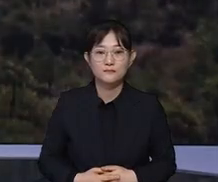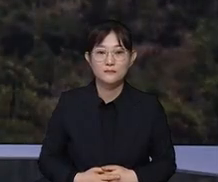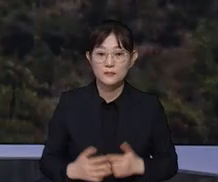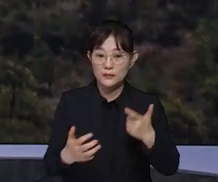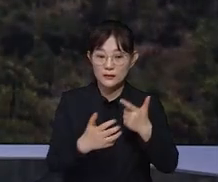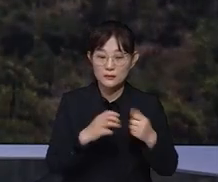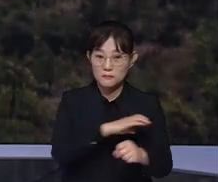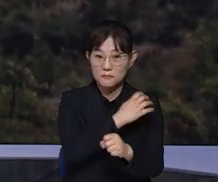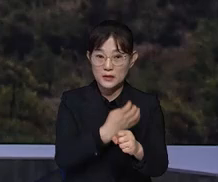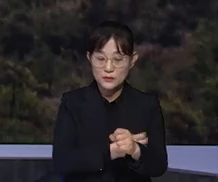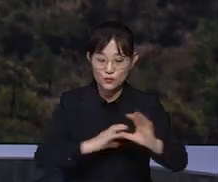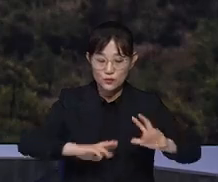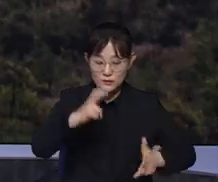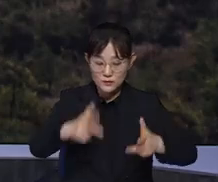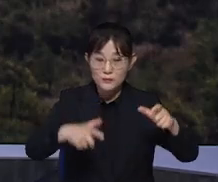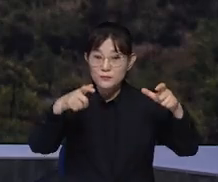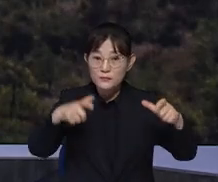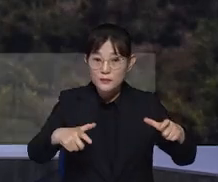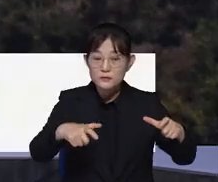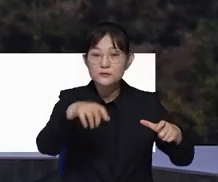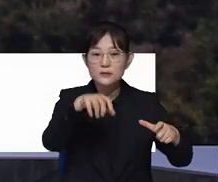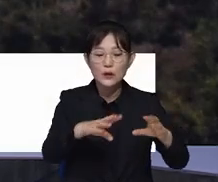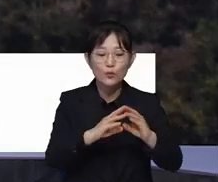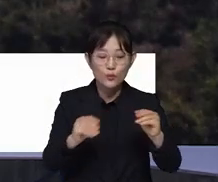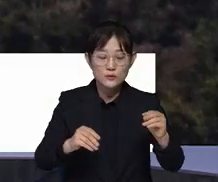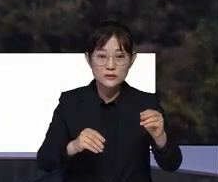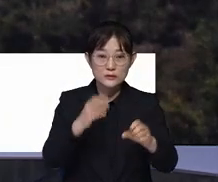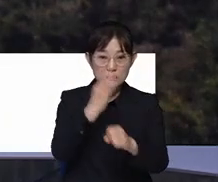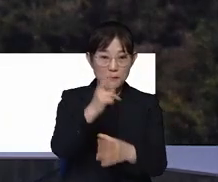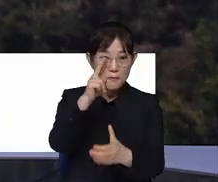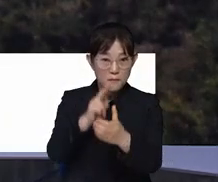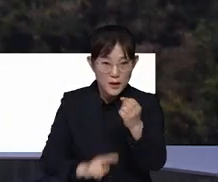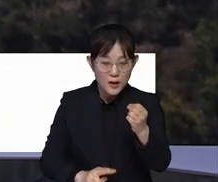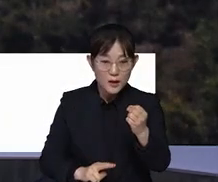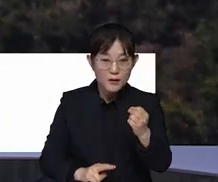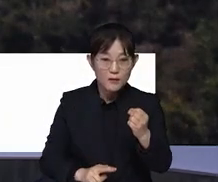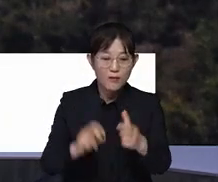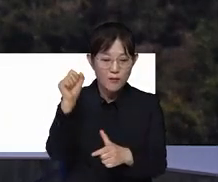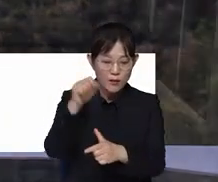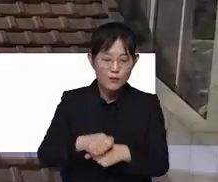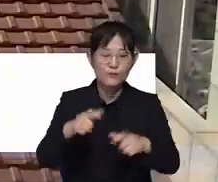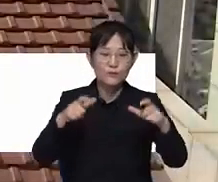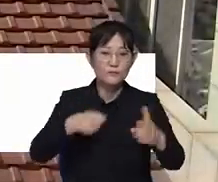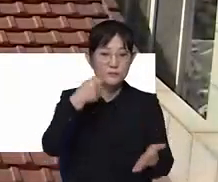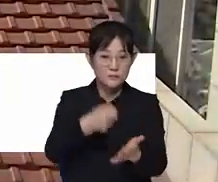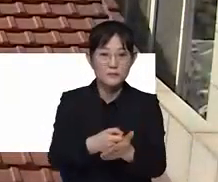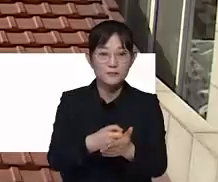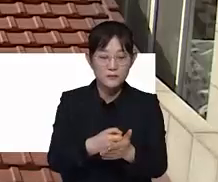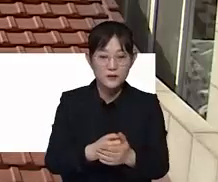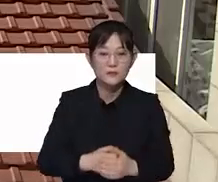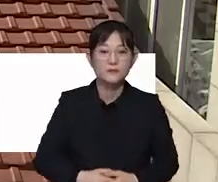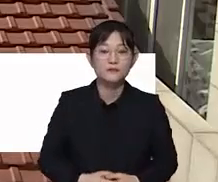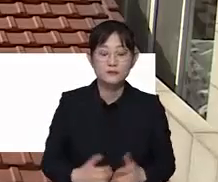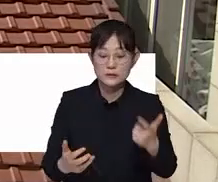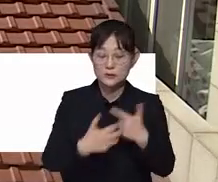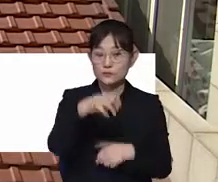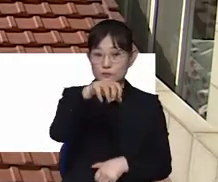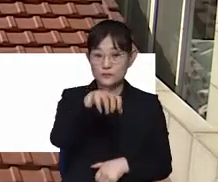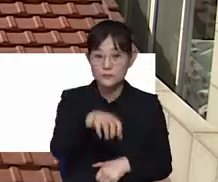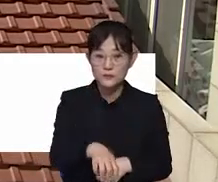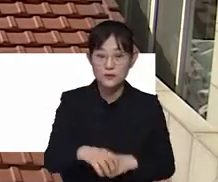나주 에너지 국가산업단지 예정부지가 토지거래 허가구역으로 재지정됐습니다. 전라남도는 나주시 왕곡면